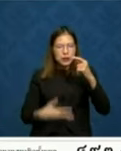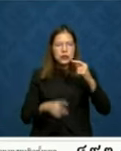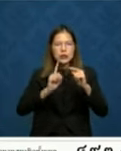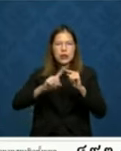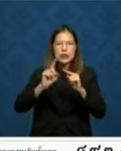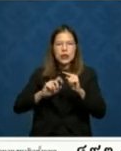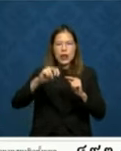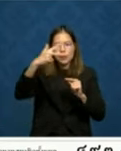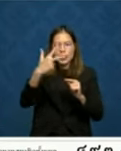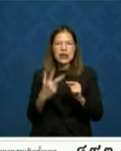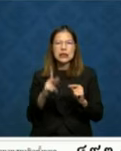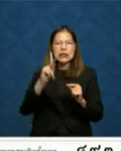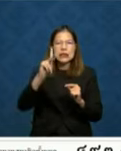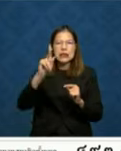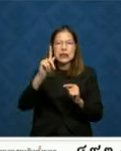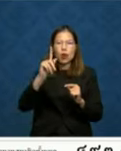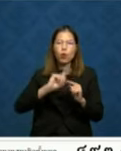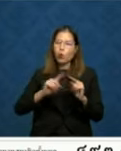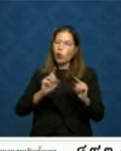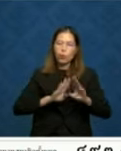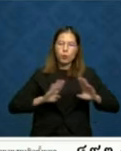เขียวนะครับเปิดร้านกันเต็มไปหมด